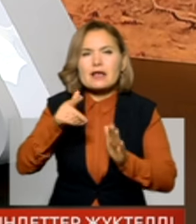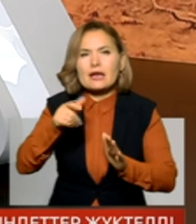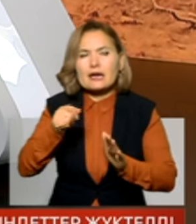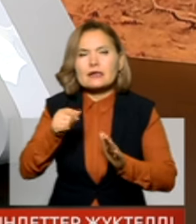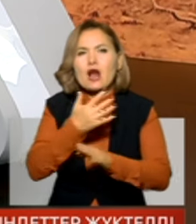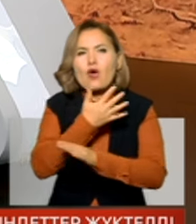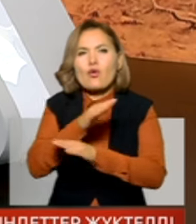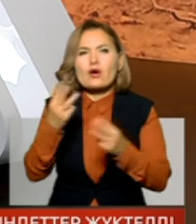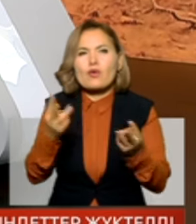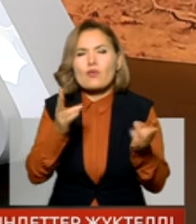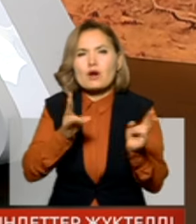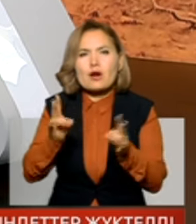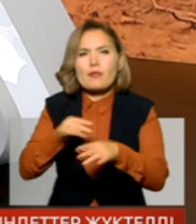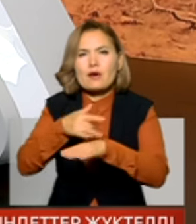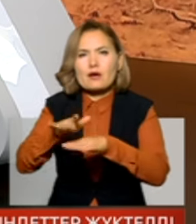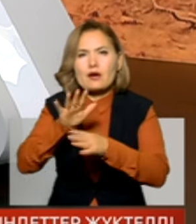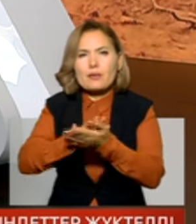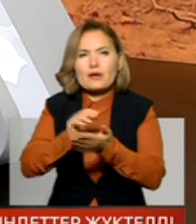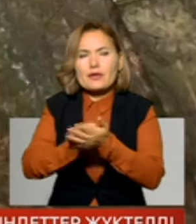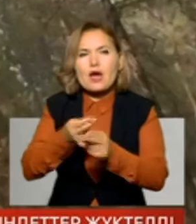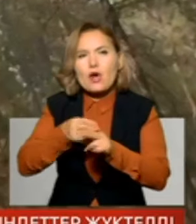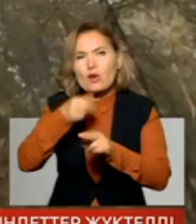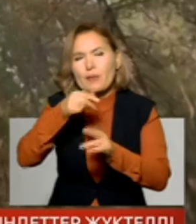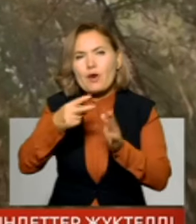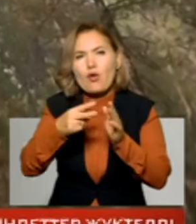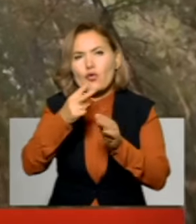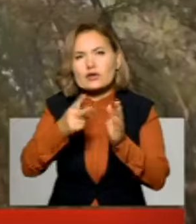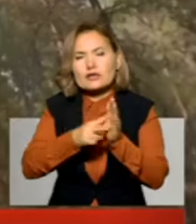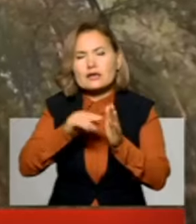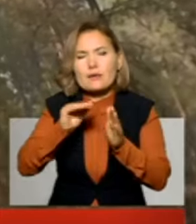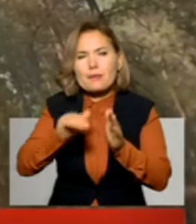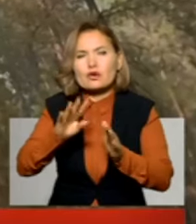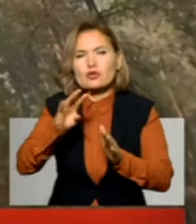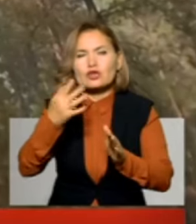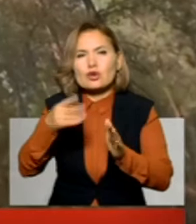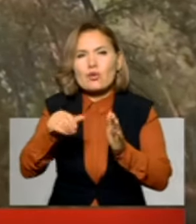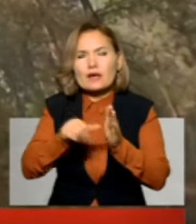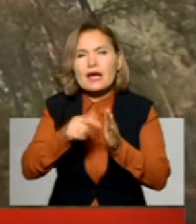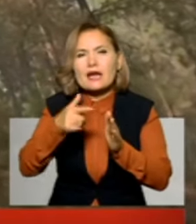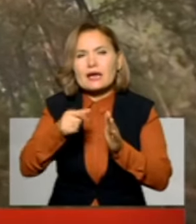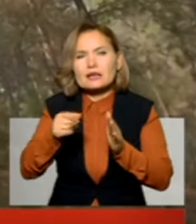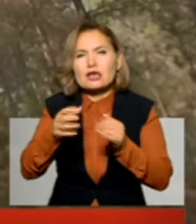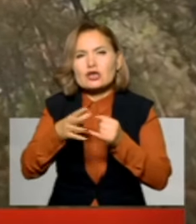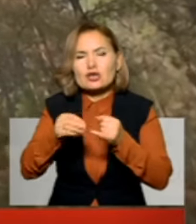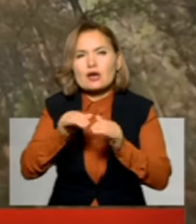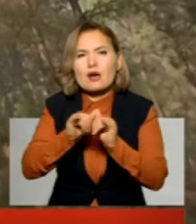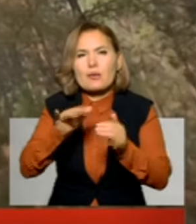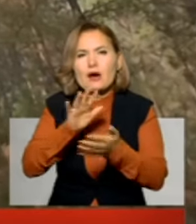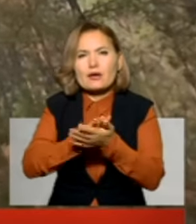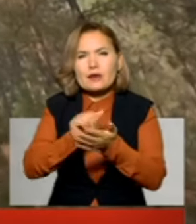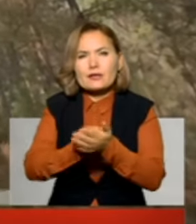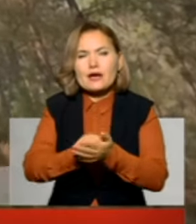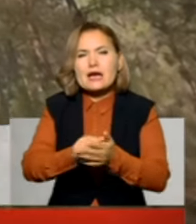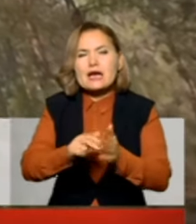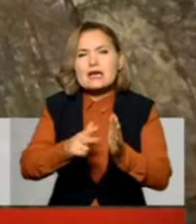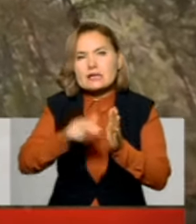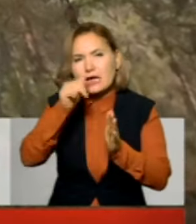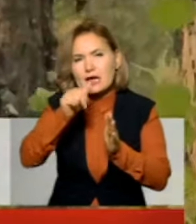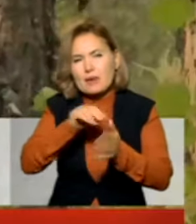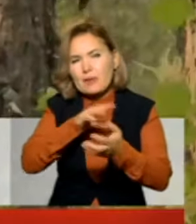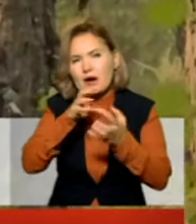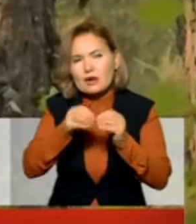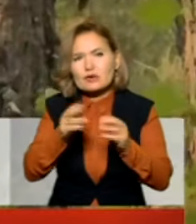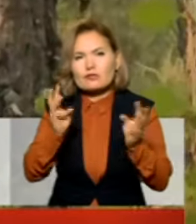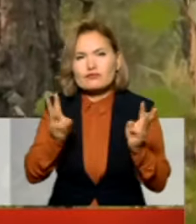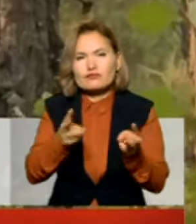өртілсе, биыл 17456 гектар орман күлге айналған. 8 айда 2529 орман